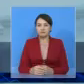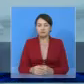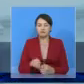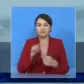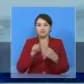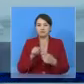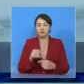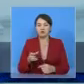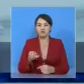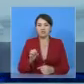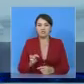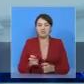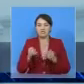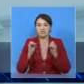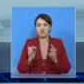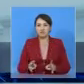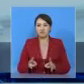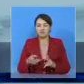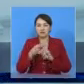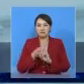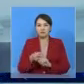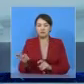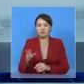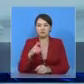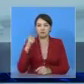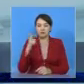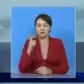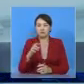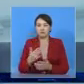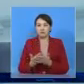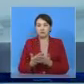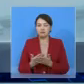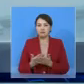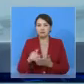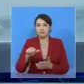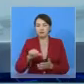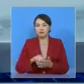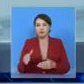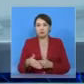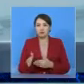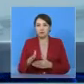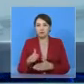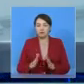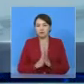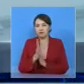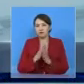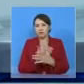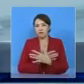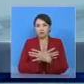против вредителей. В этой связи всем сельхозформированием, столкнувшимся с гусеницами лугового